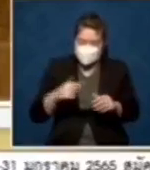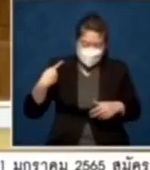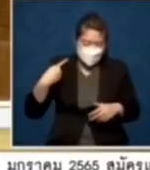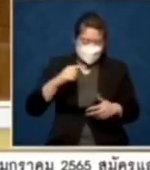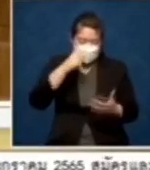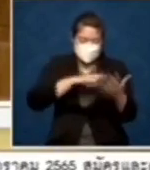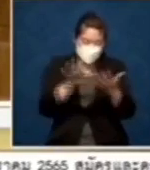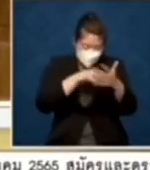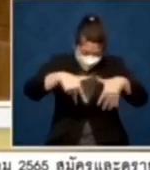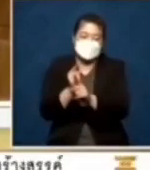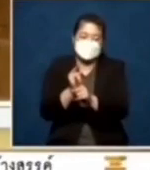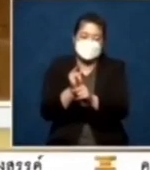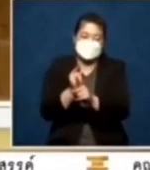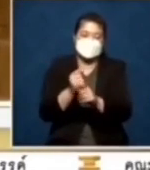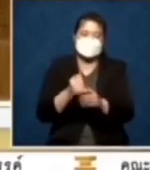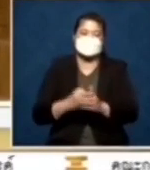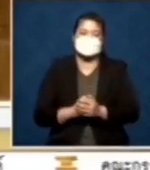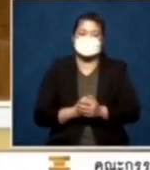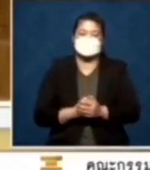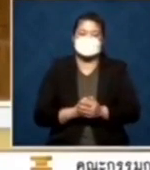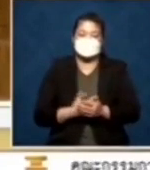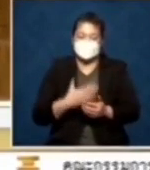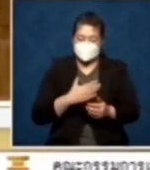ประชาชนอ๋ เห็ไหม มีสโลแแนด้วย